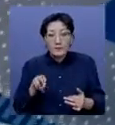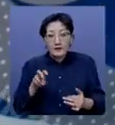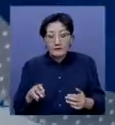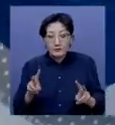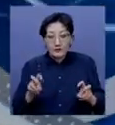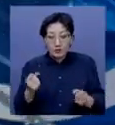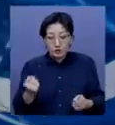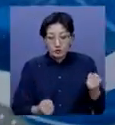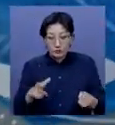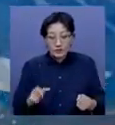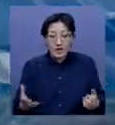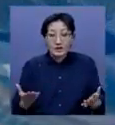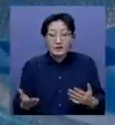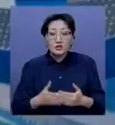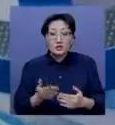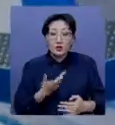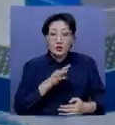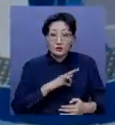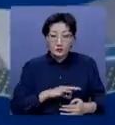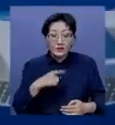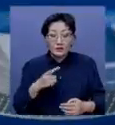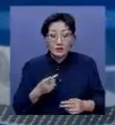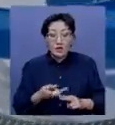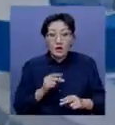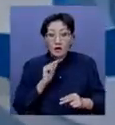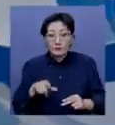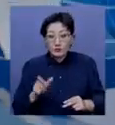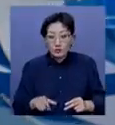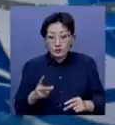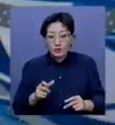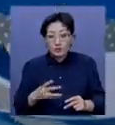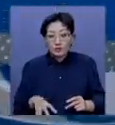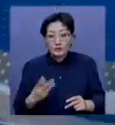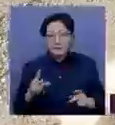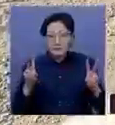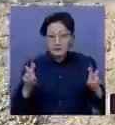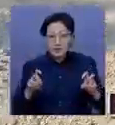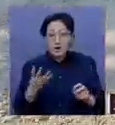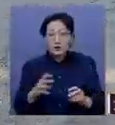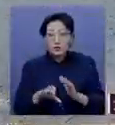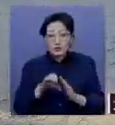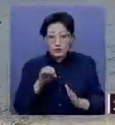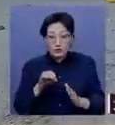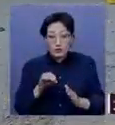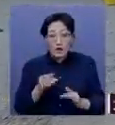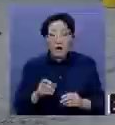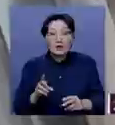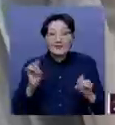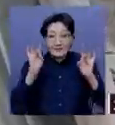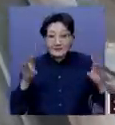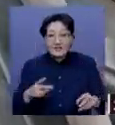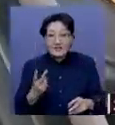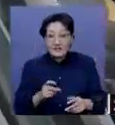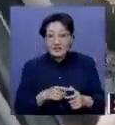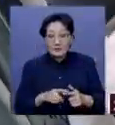көліктің жүргізушісіне қандай жаза қолданылатынын айтты. Айыпталушыға 345-ші баптың 4-ші бөлігі, абайсызда екі